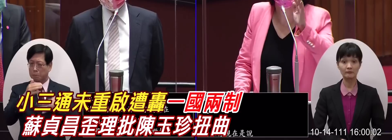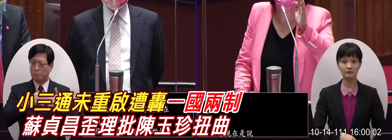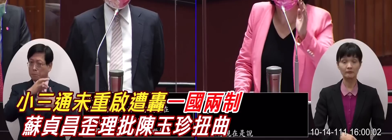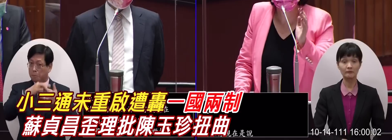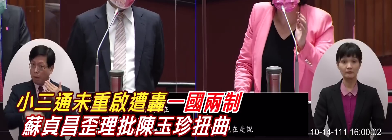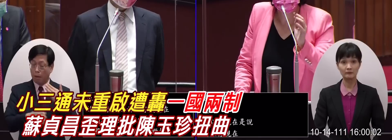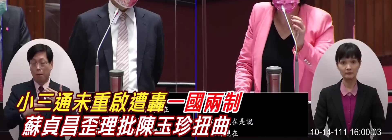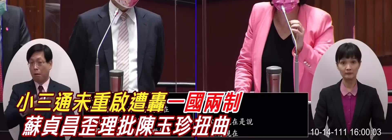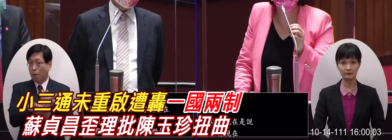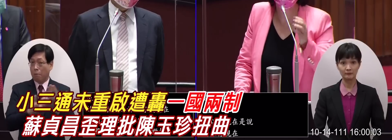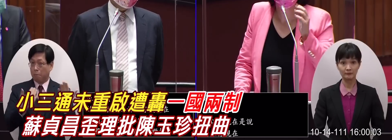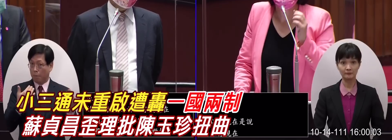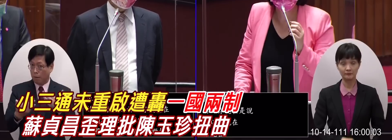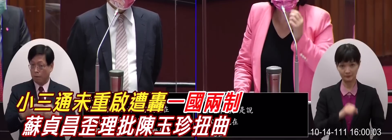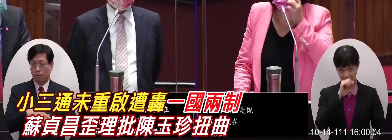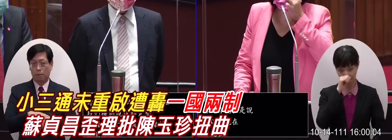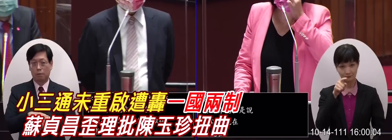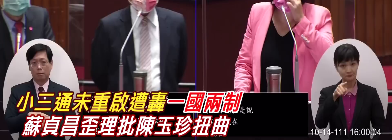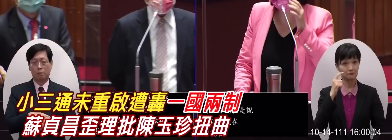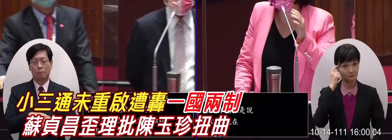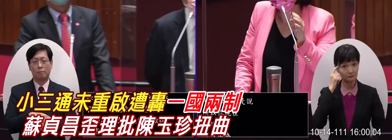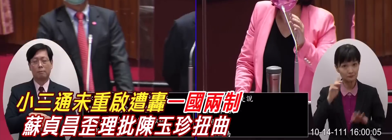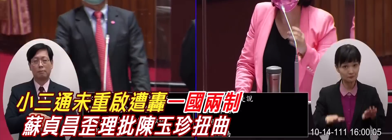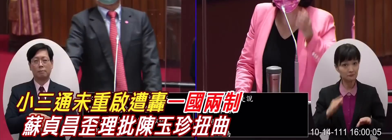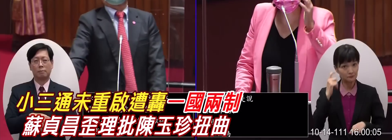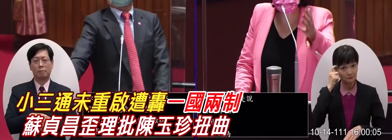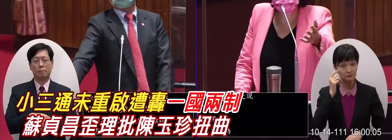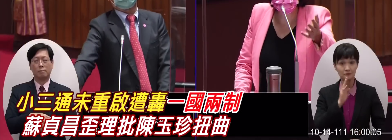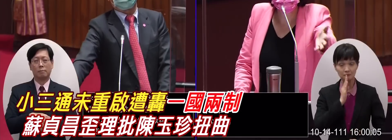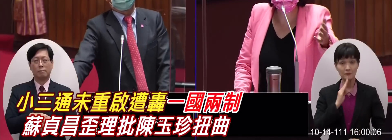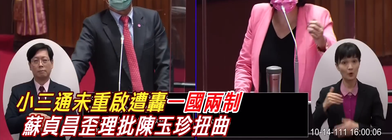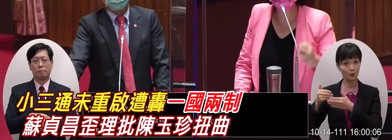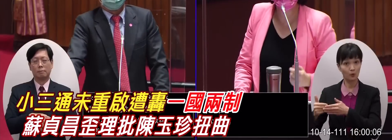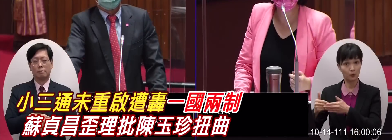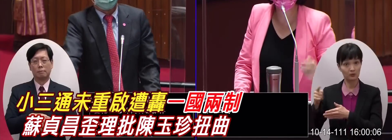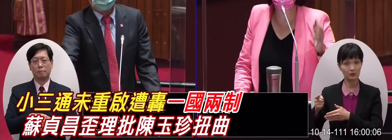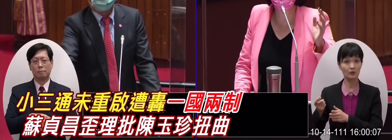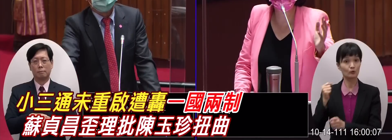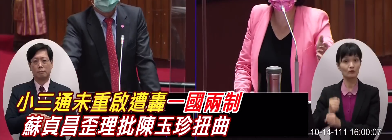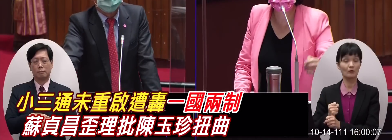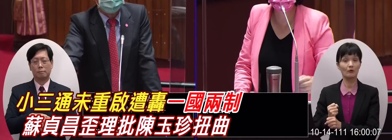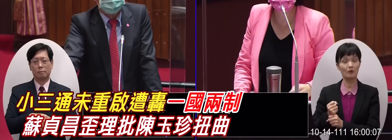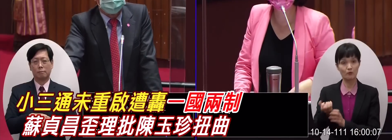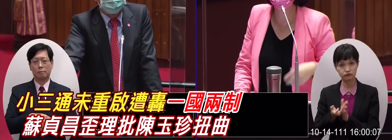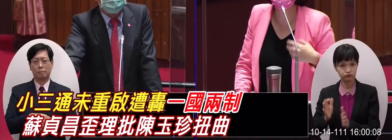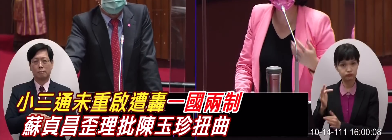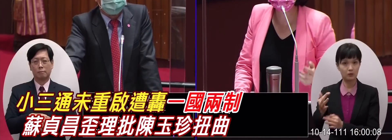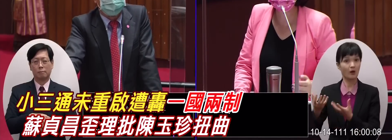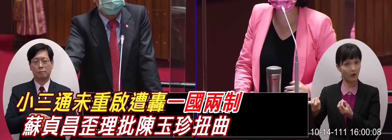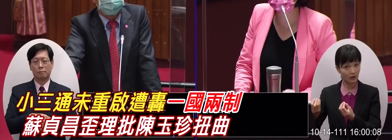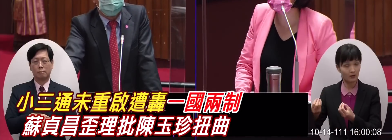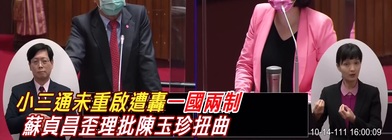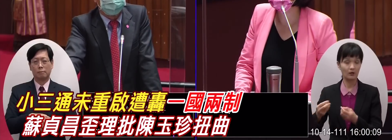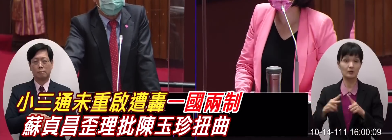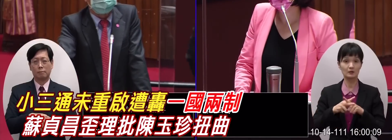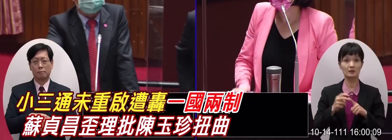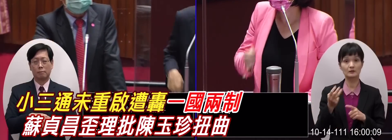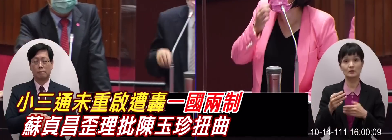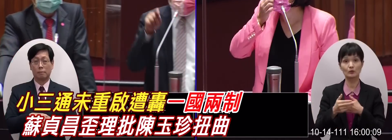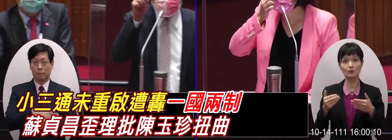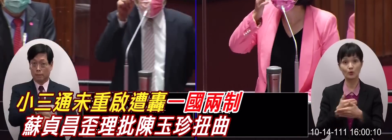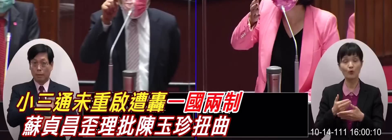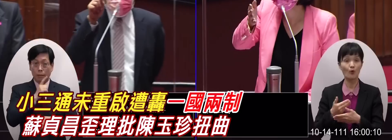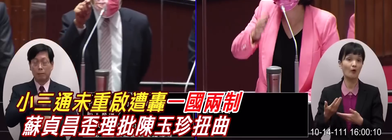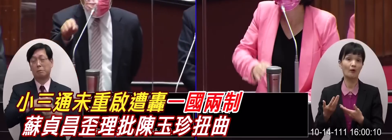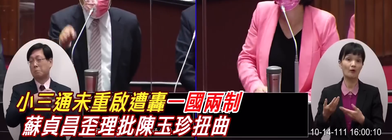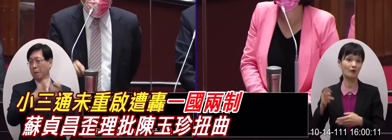制沟通清楚。 所以你现在是说，因为中共的不作为，中国大陆的不作为，所以我们都没有办法通嘛？ 他不是不作为， 没